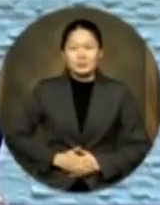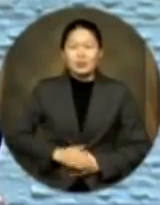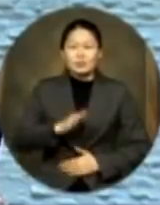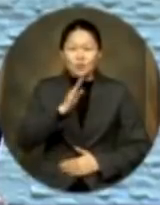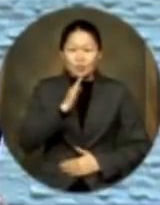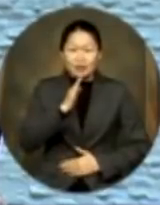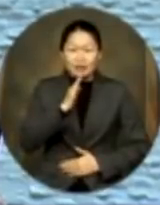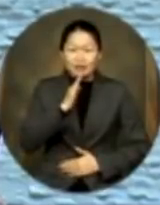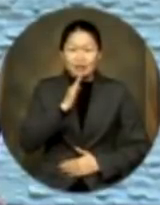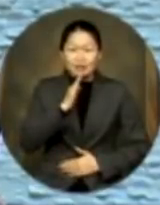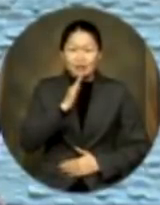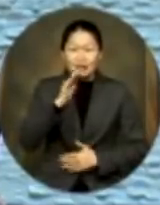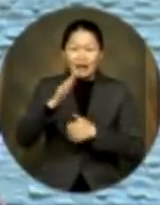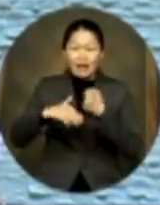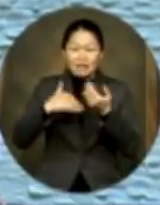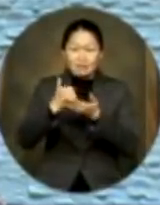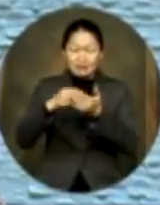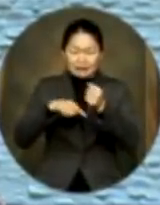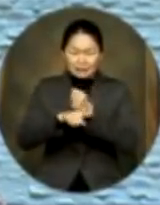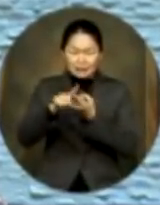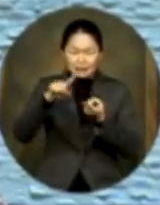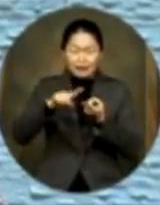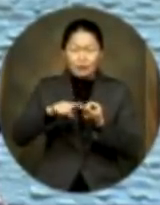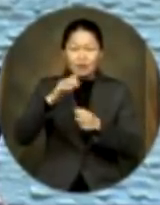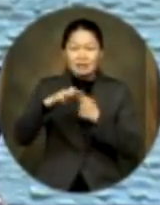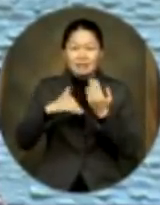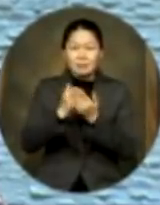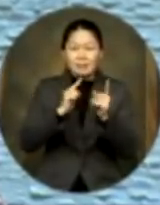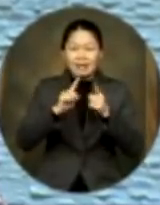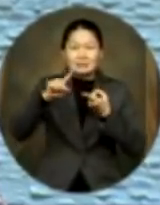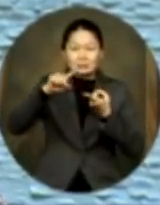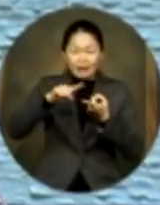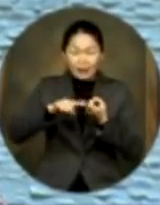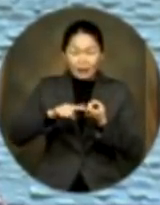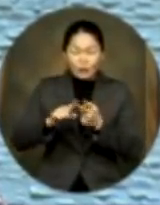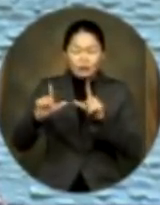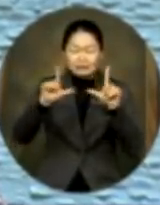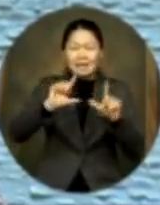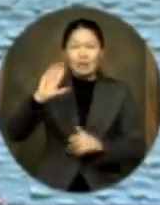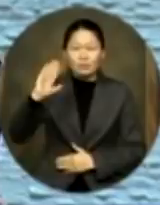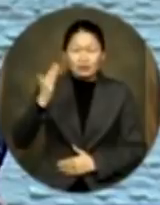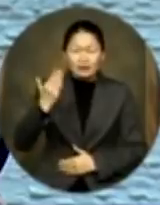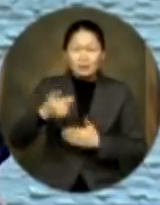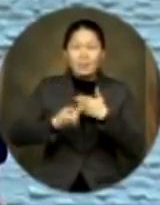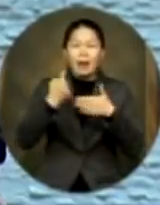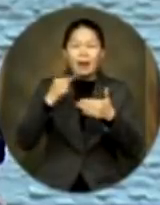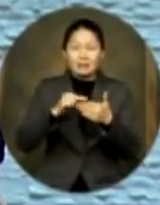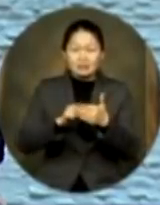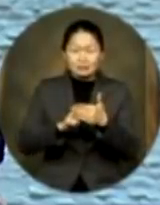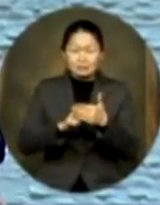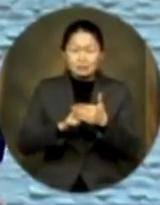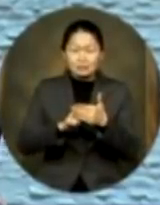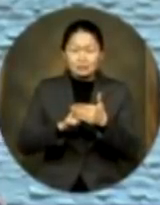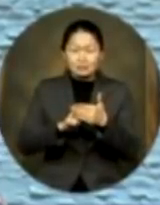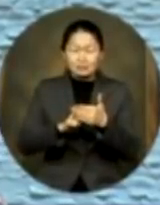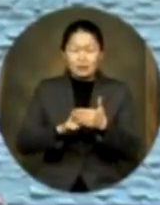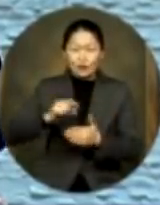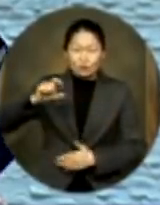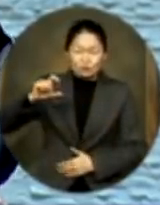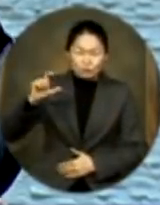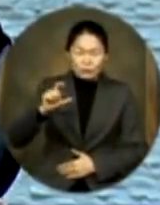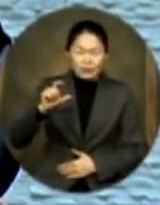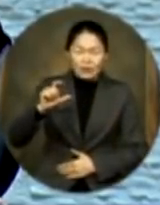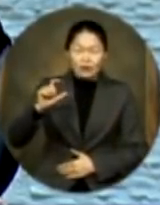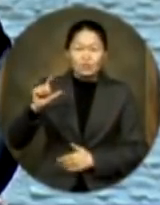정말 하나님의 뜻대로 하나님의 말씀대로 살아야 한다는 마음을 아 굳게 하고